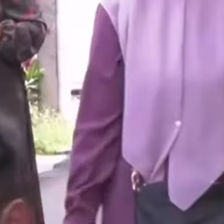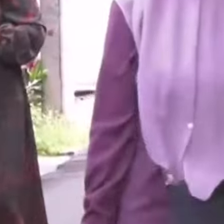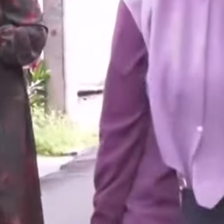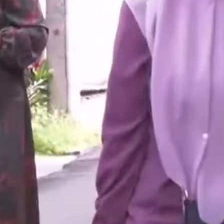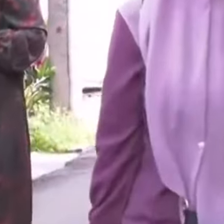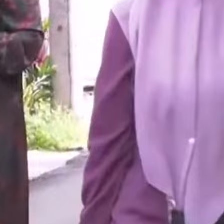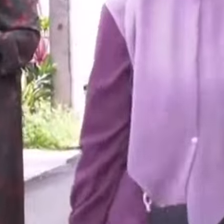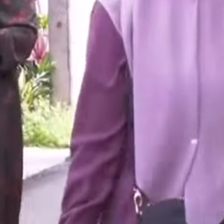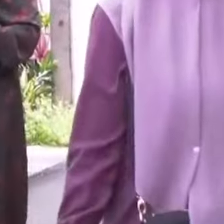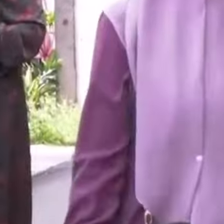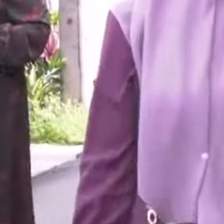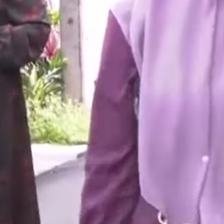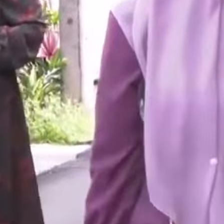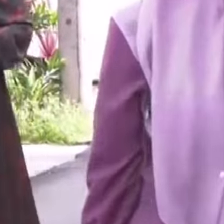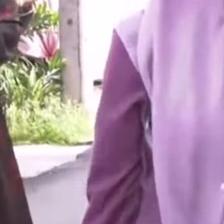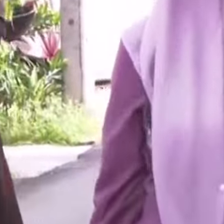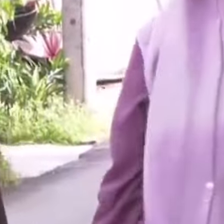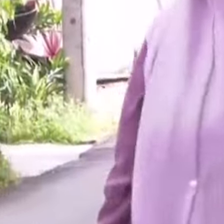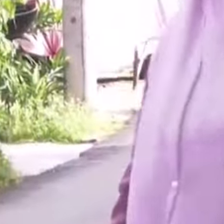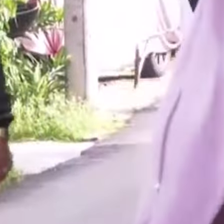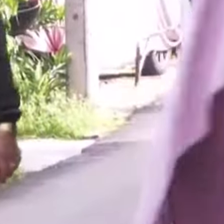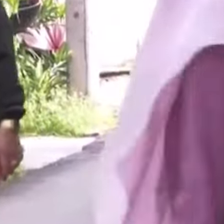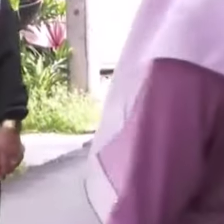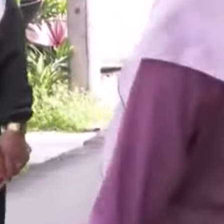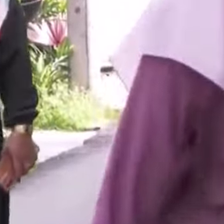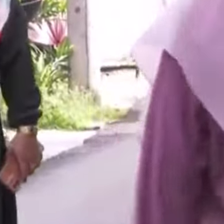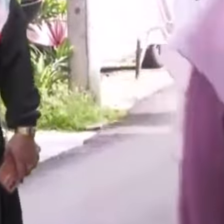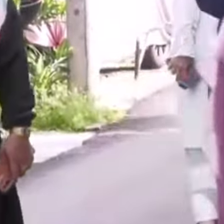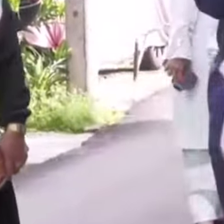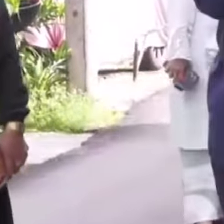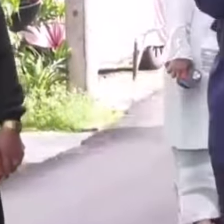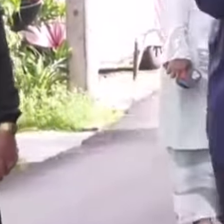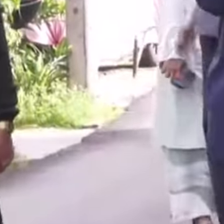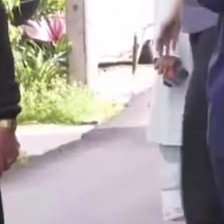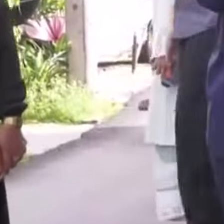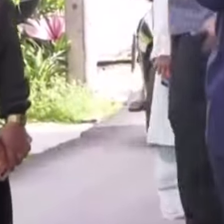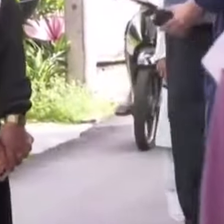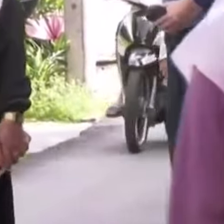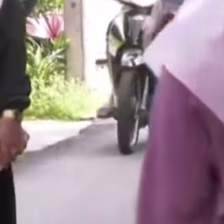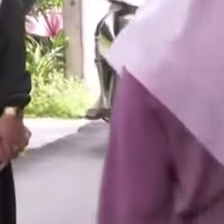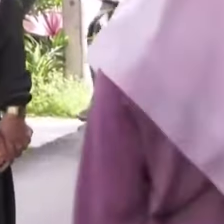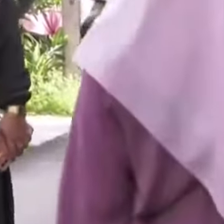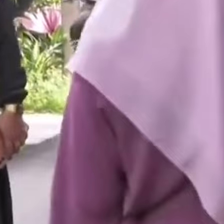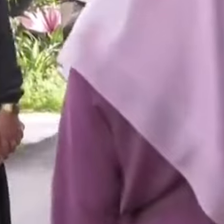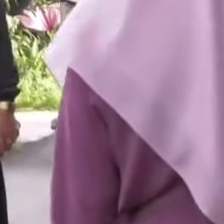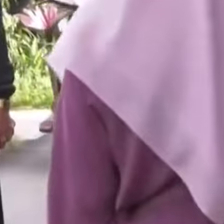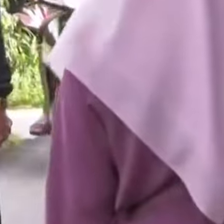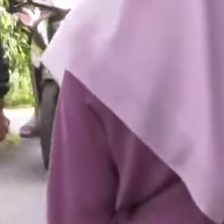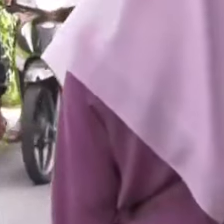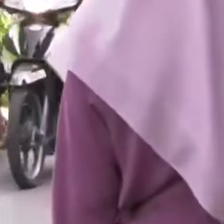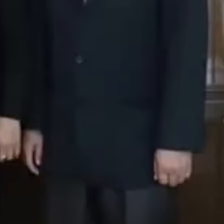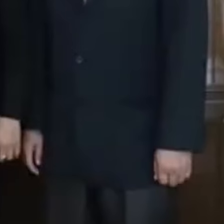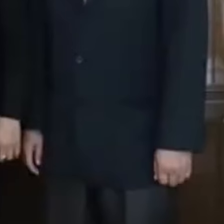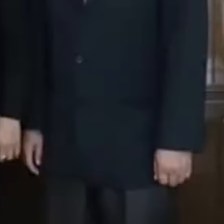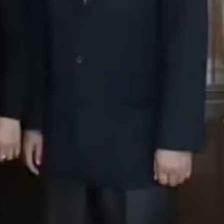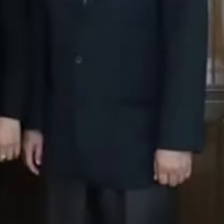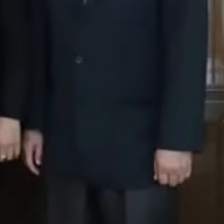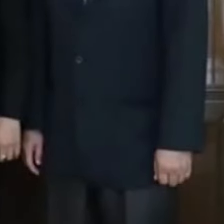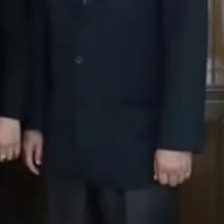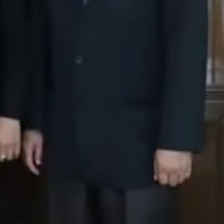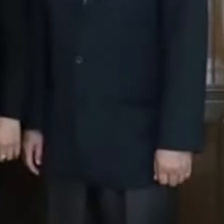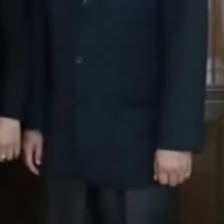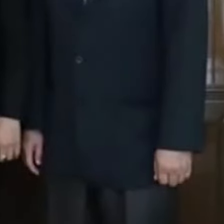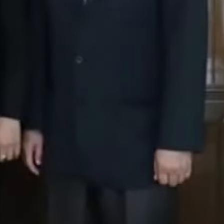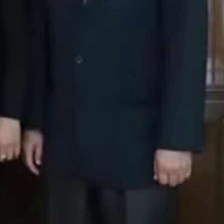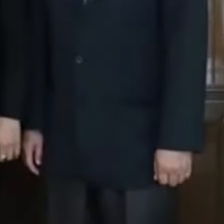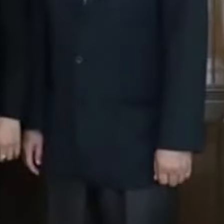Yayasan Pendidikan Tunku Abdul Rahman. Ia dikelola Menteri Wilayah Persekutuan dan turut disertai Ahli Parlimen Wangsa Maju.